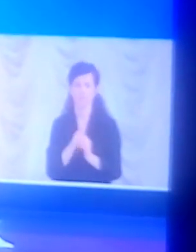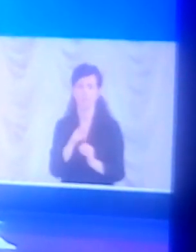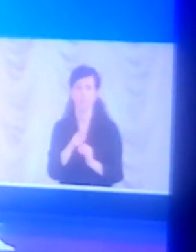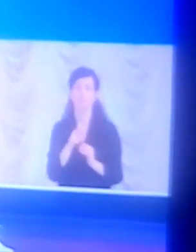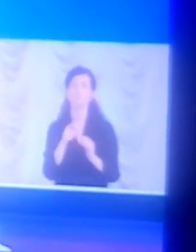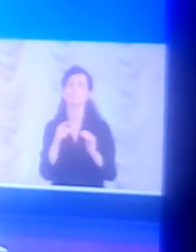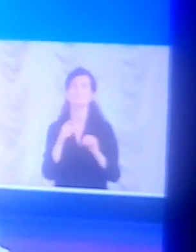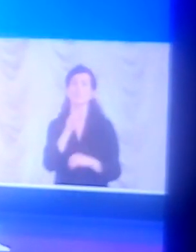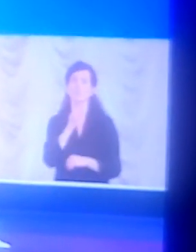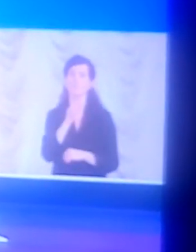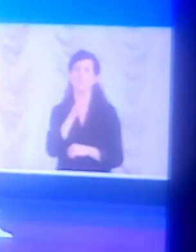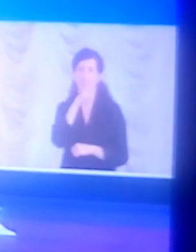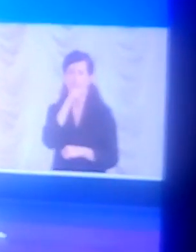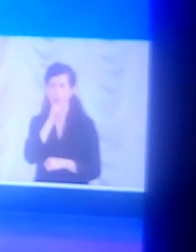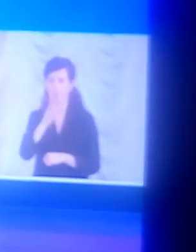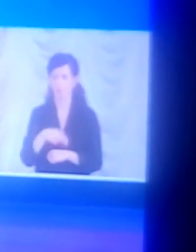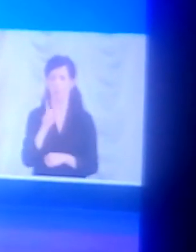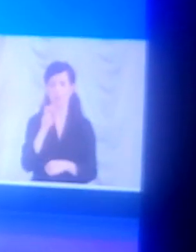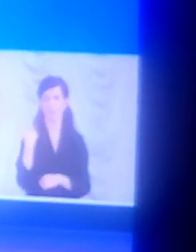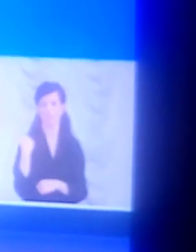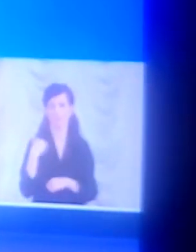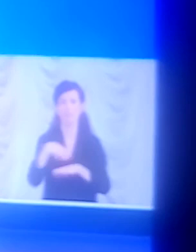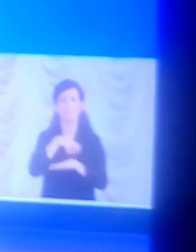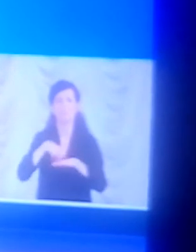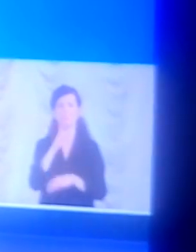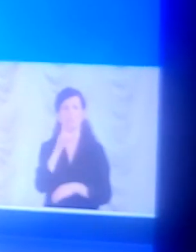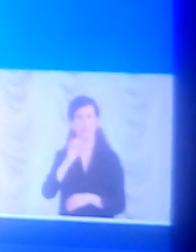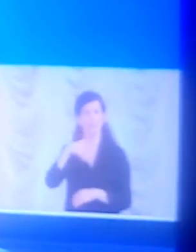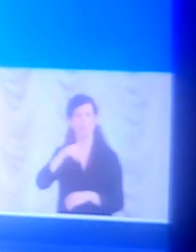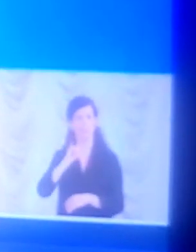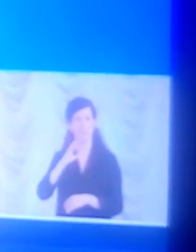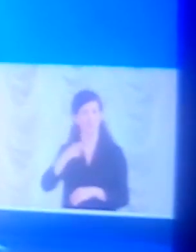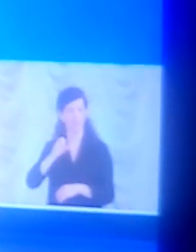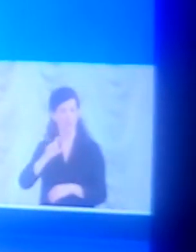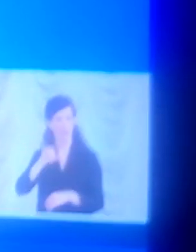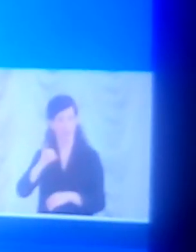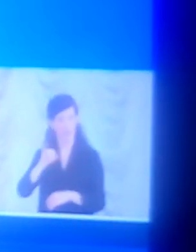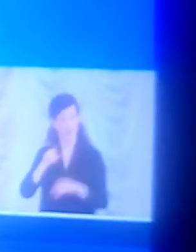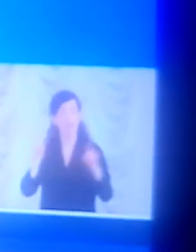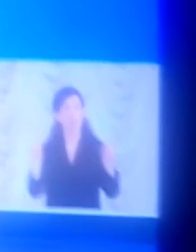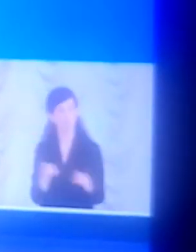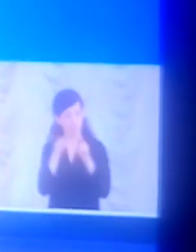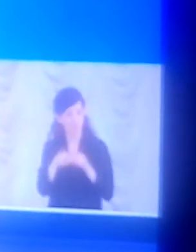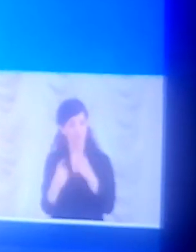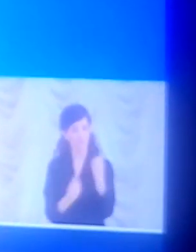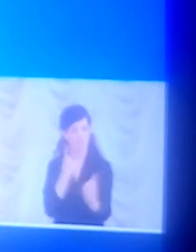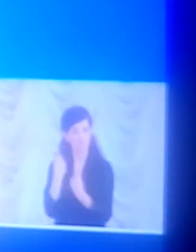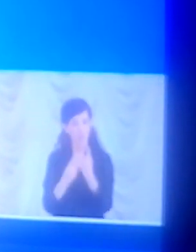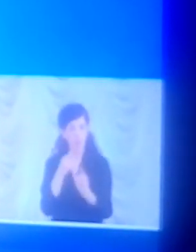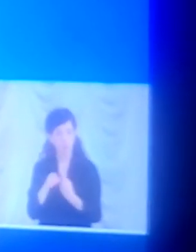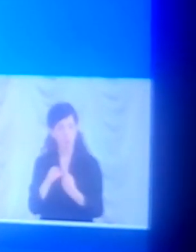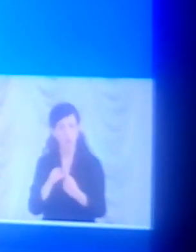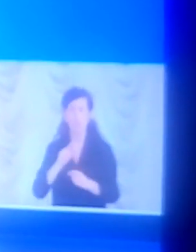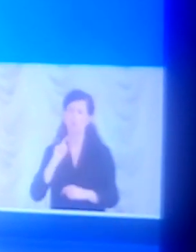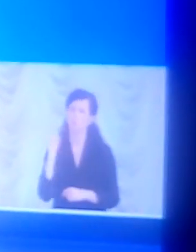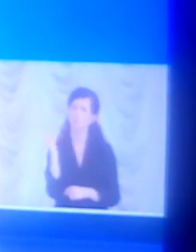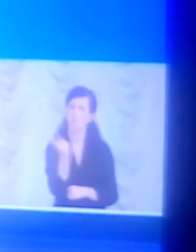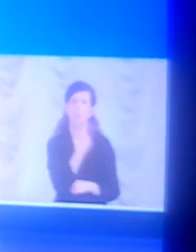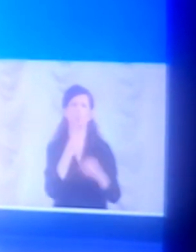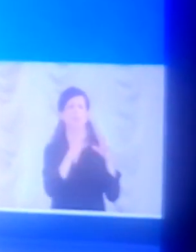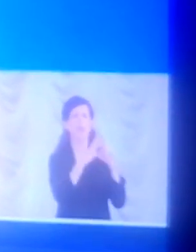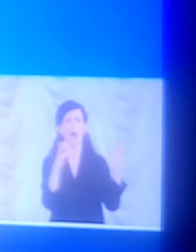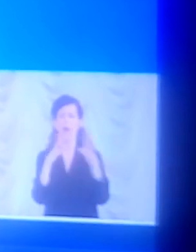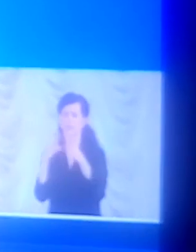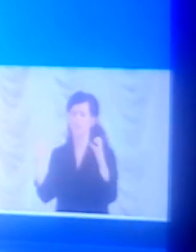20 marzo 2020 dalla ministra De Micheli, e anche qui bisognerà che tutte si predispongano, le aziende,